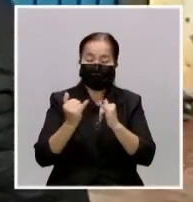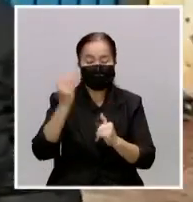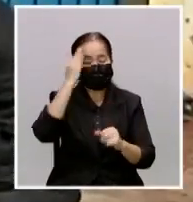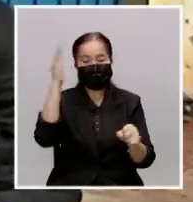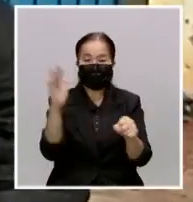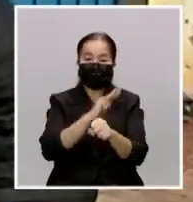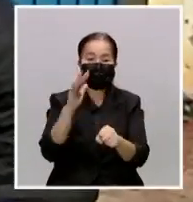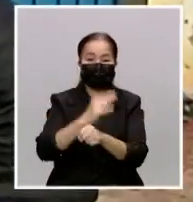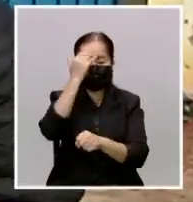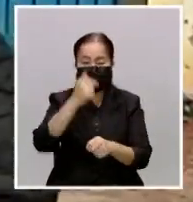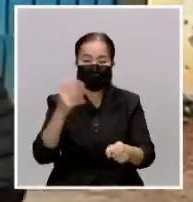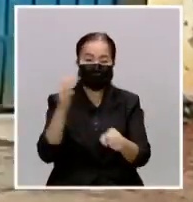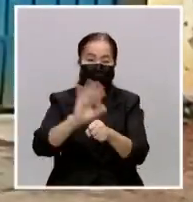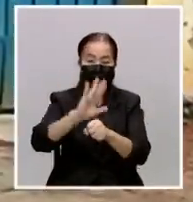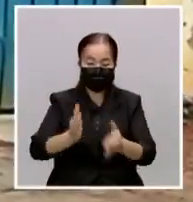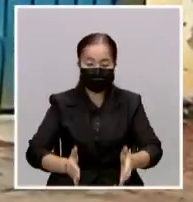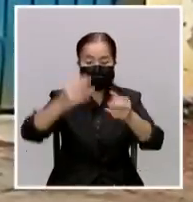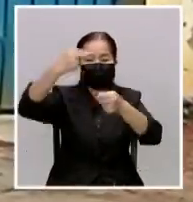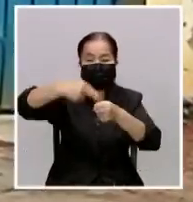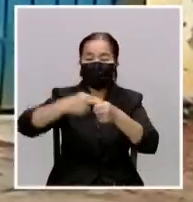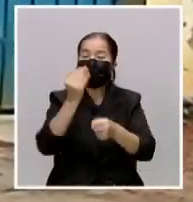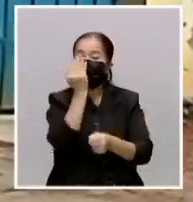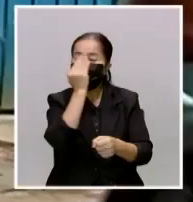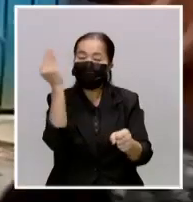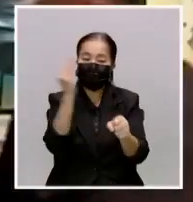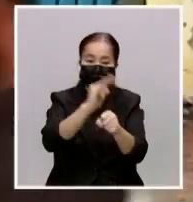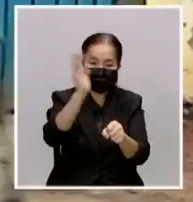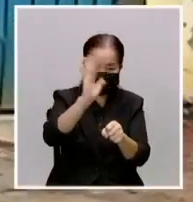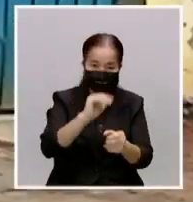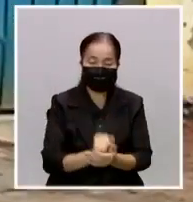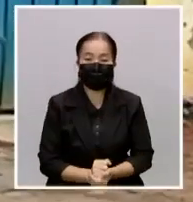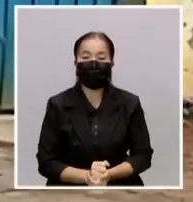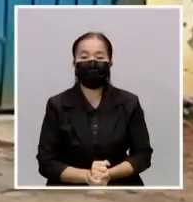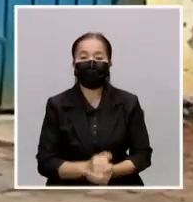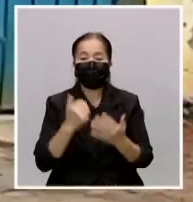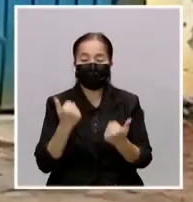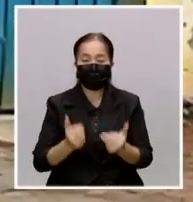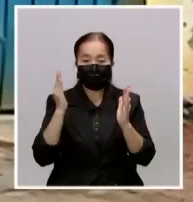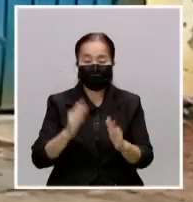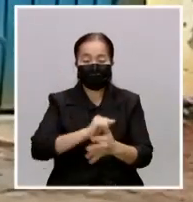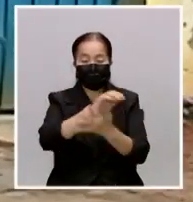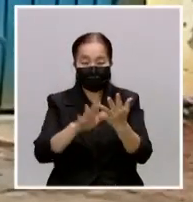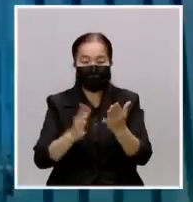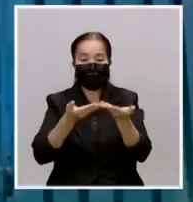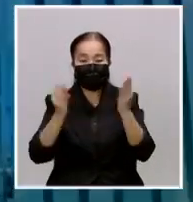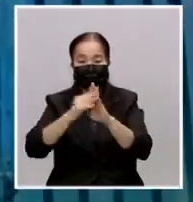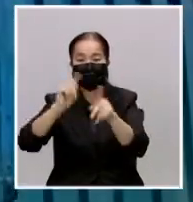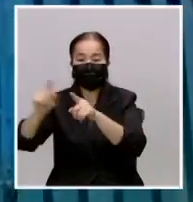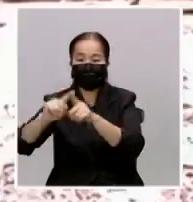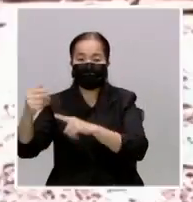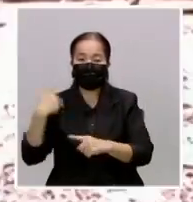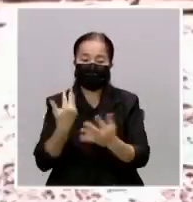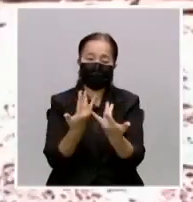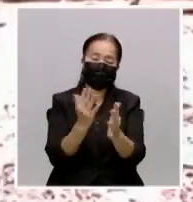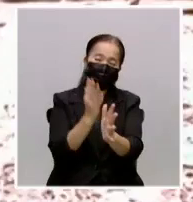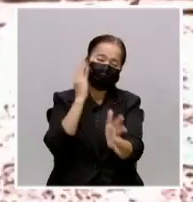เนื่องจากขาดแคลนออกซิเจนปัญหาการขาดแคลนทั้งออกซิเจนและถังออกซิเจนทำให้บรรดาญาติของผู้ป่วยแห่กันไปรออยู่ด้านน